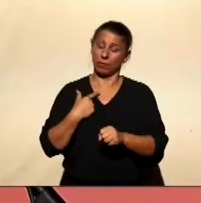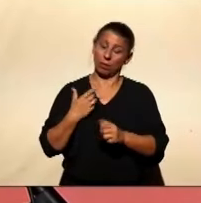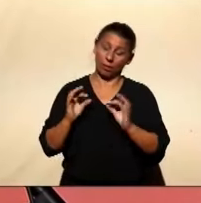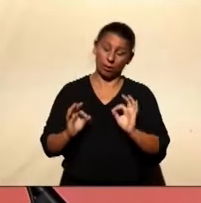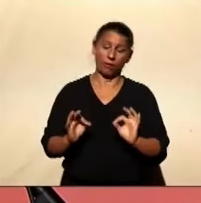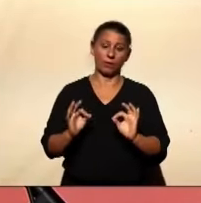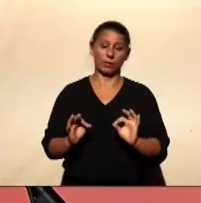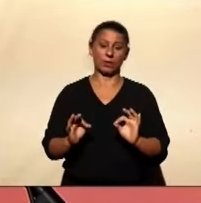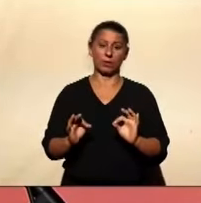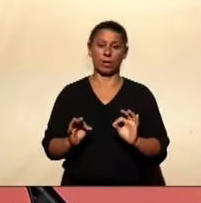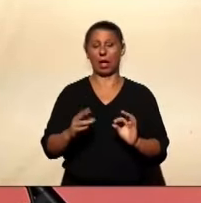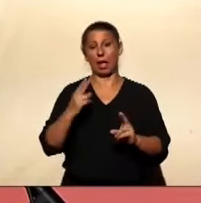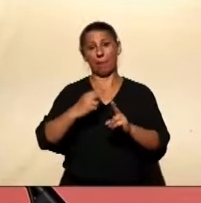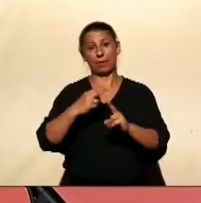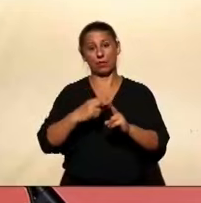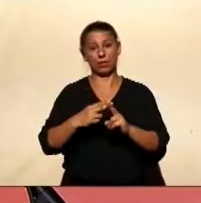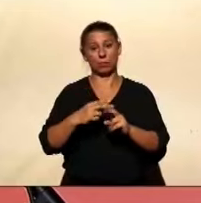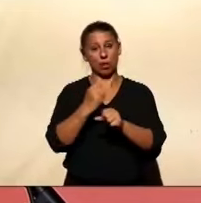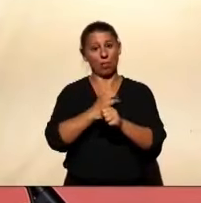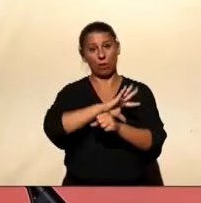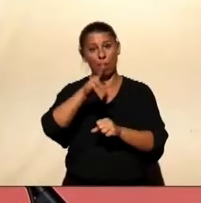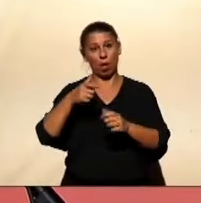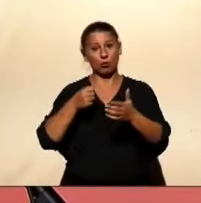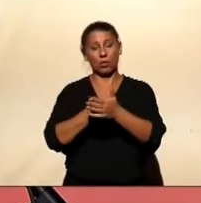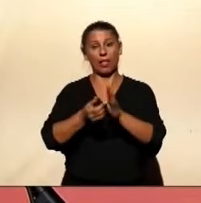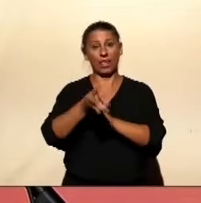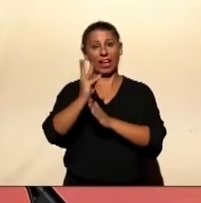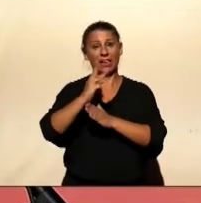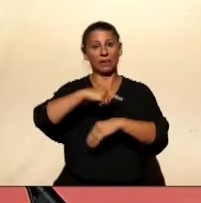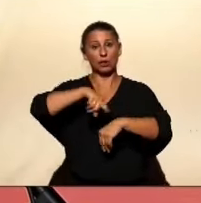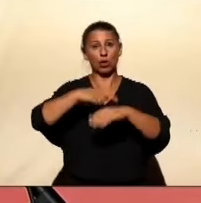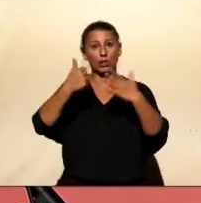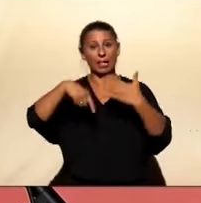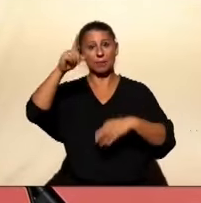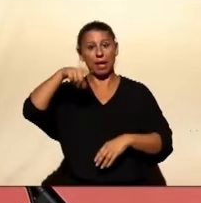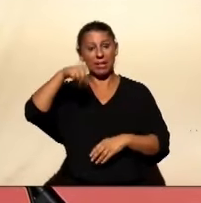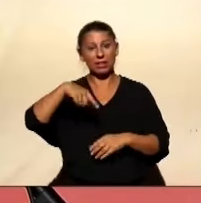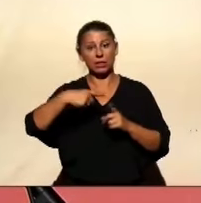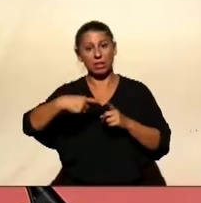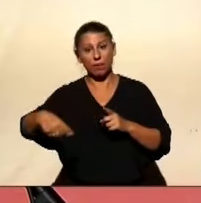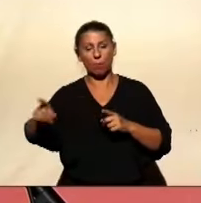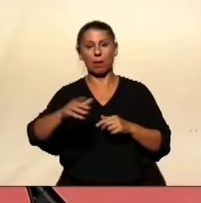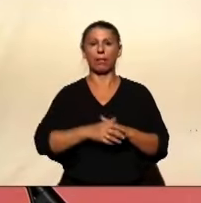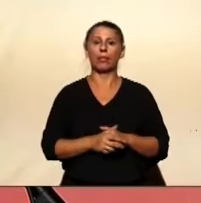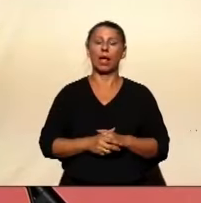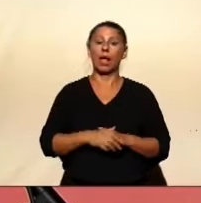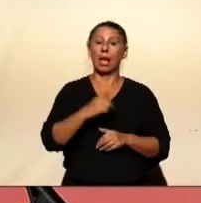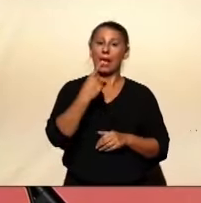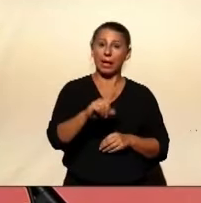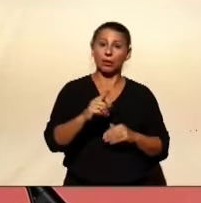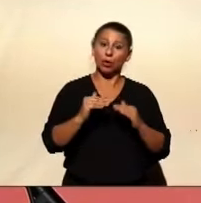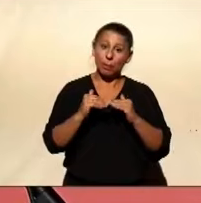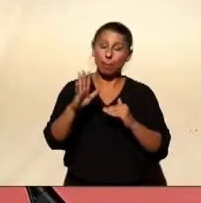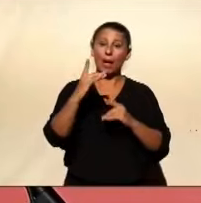πλέον να δουλεύουν μέχρι και 13 ώρες, 6 μέρες τη βδομάδα, ενώ 100 και